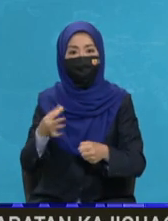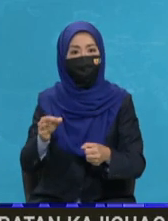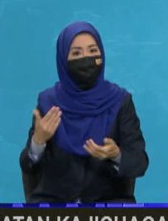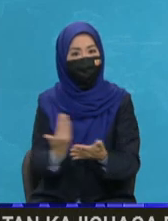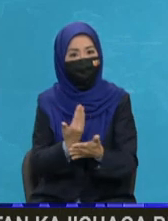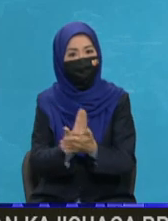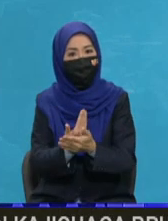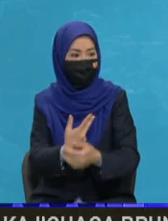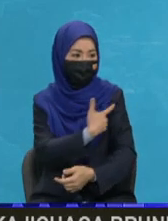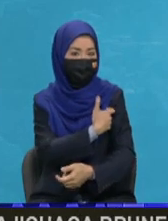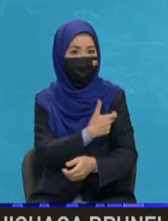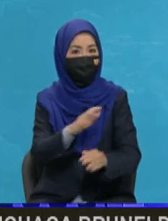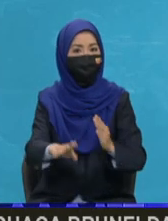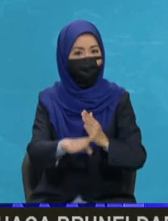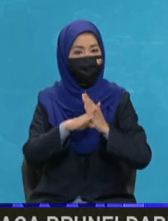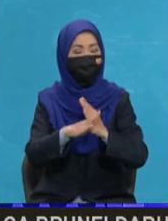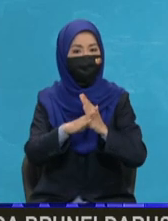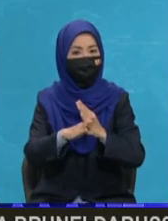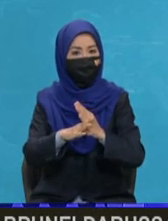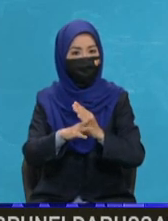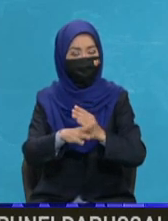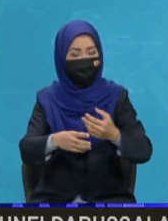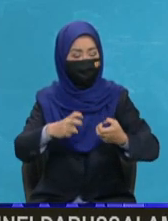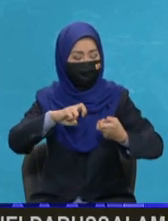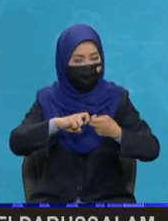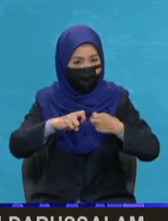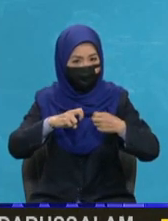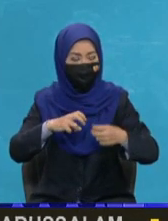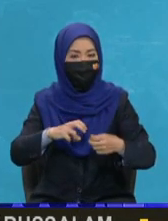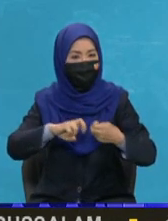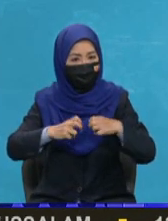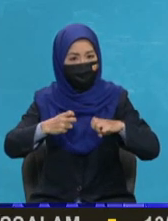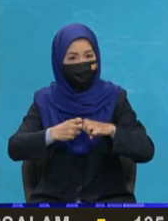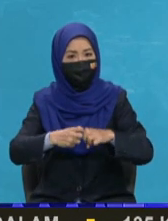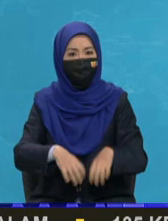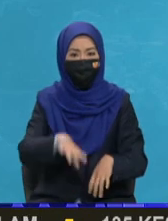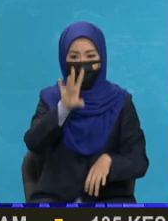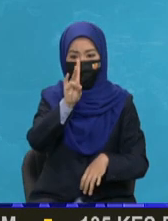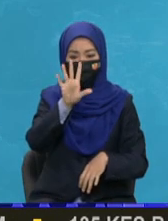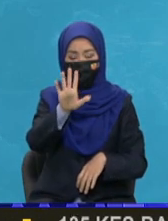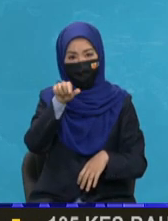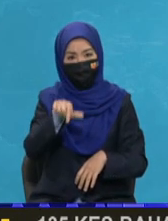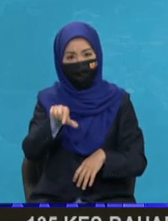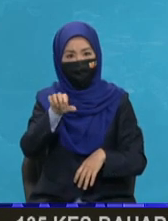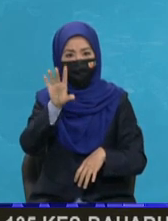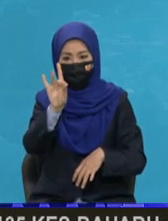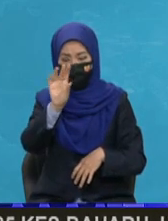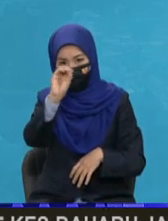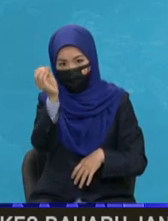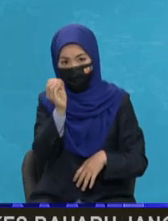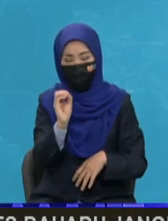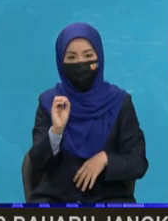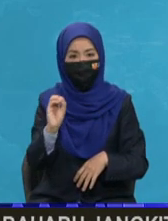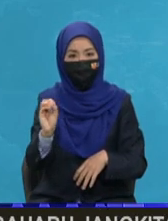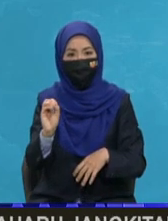outshine dalam mencegah jangkitan yang bergejala dan tidak bergejala iaitu 75/10 800